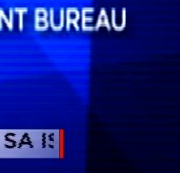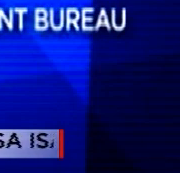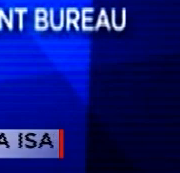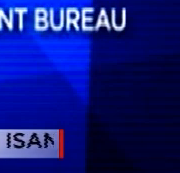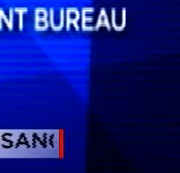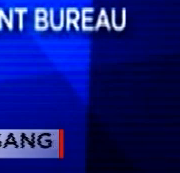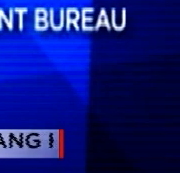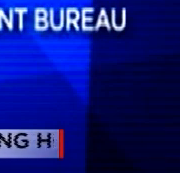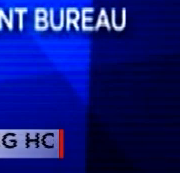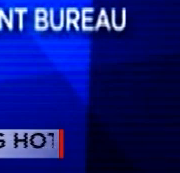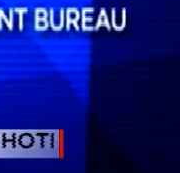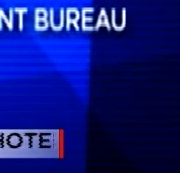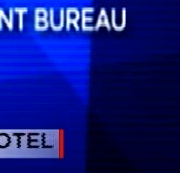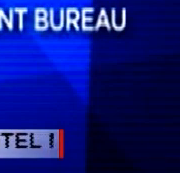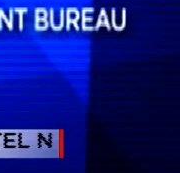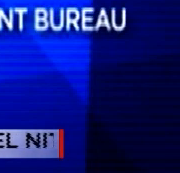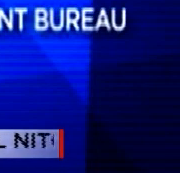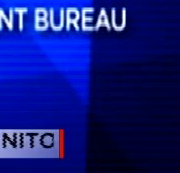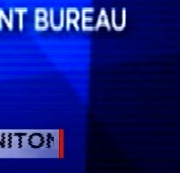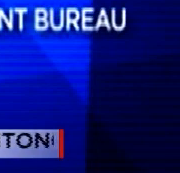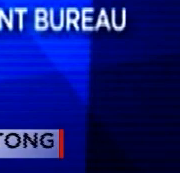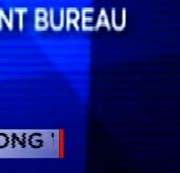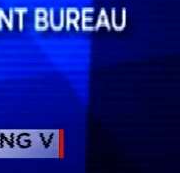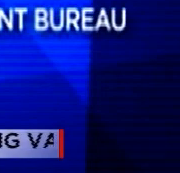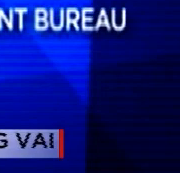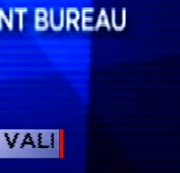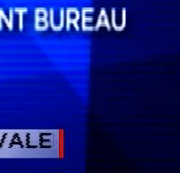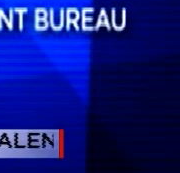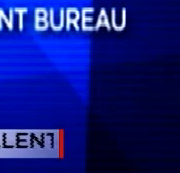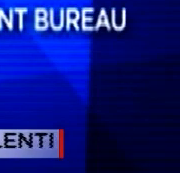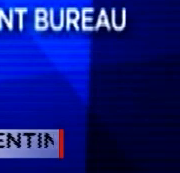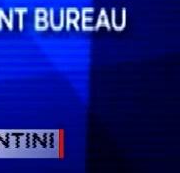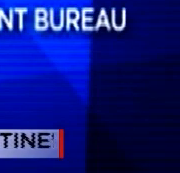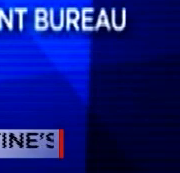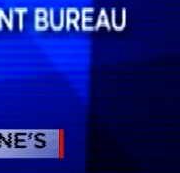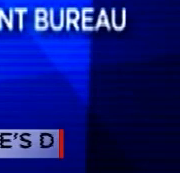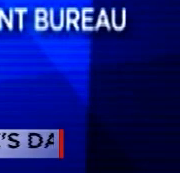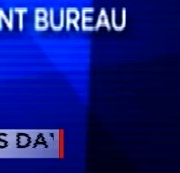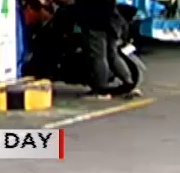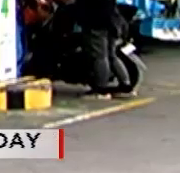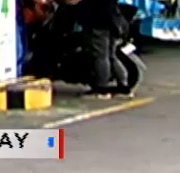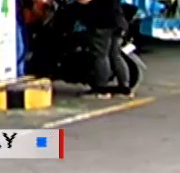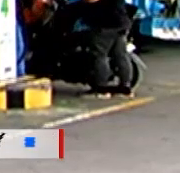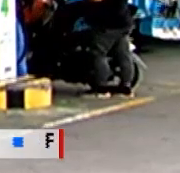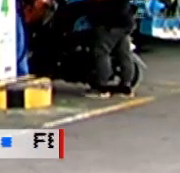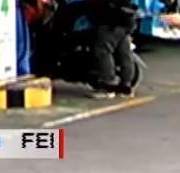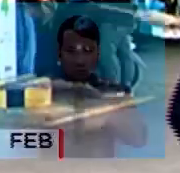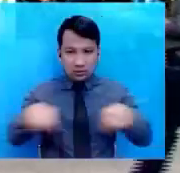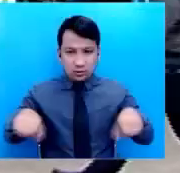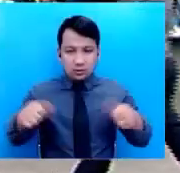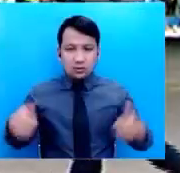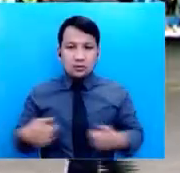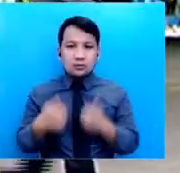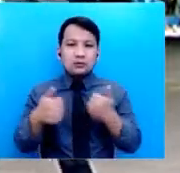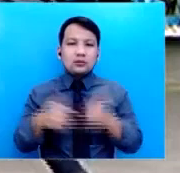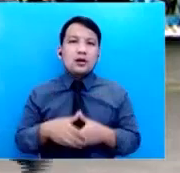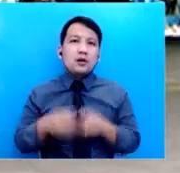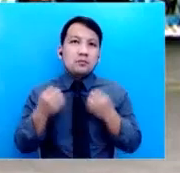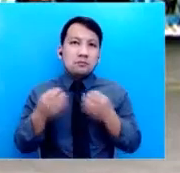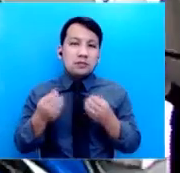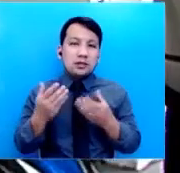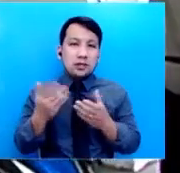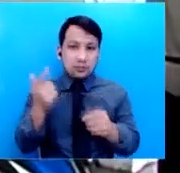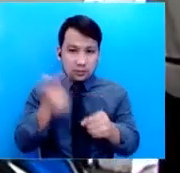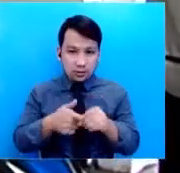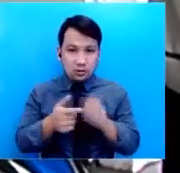ang Kazakhstan at yung Ecuador nagkaroon ng aksidente po sa pipeline nila. Kaya marami raw oil suppliers